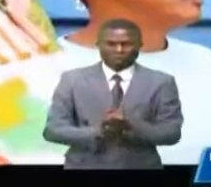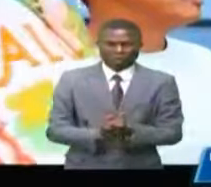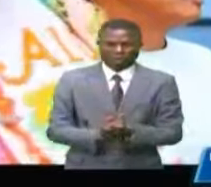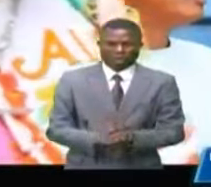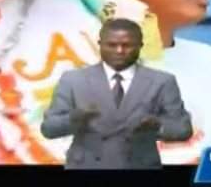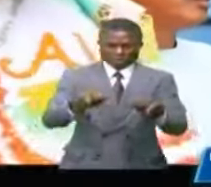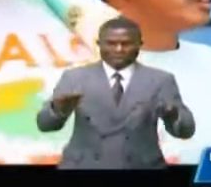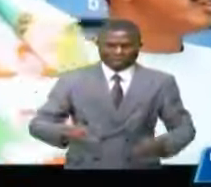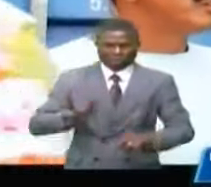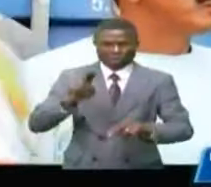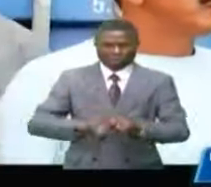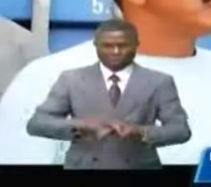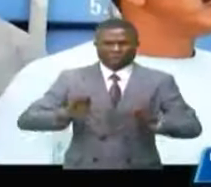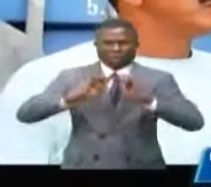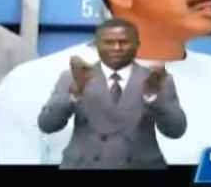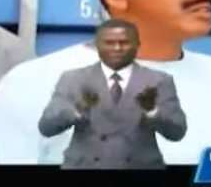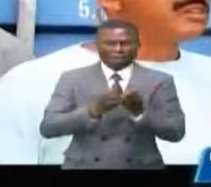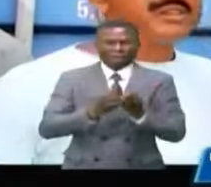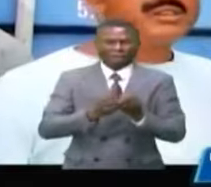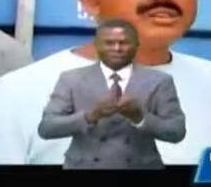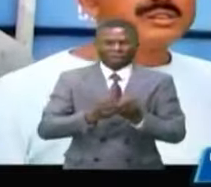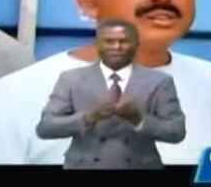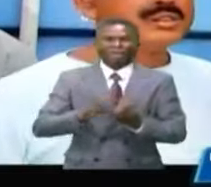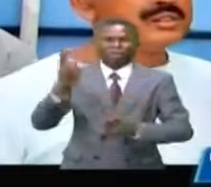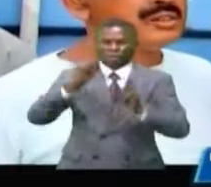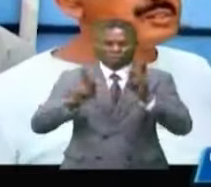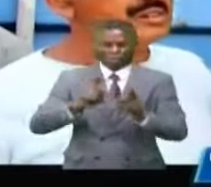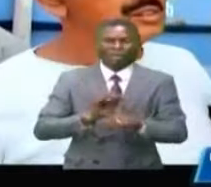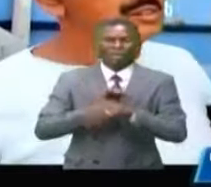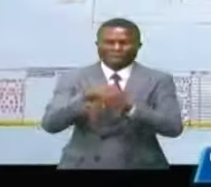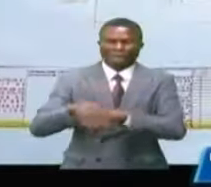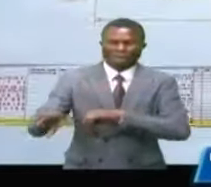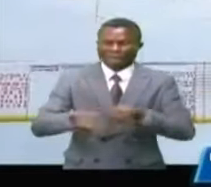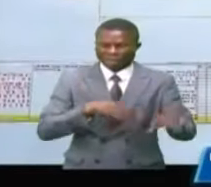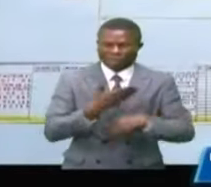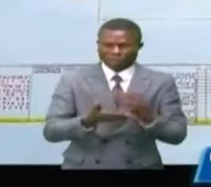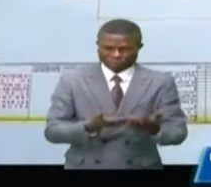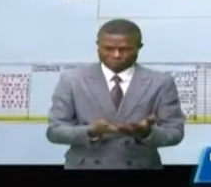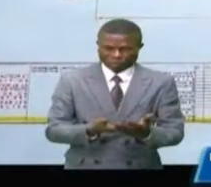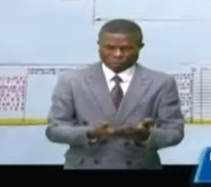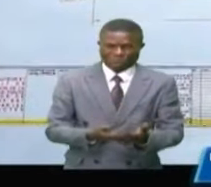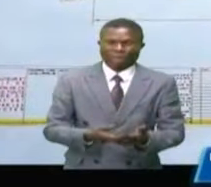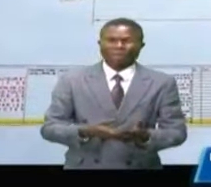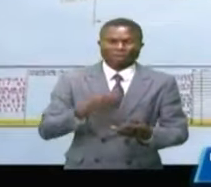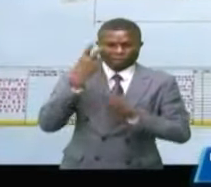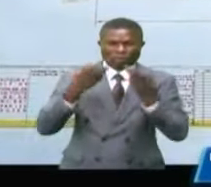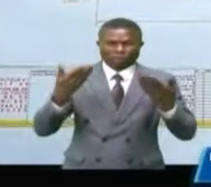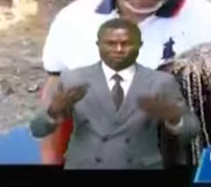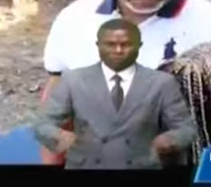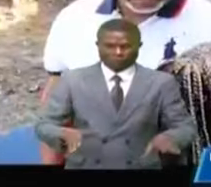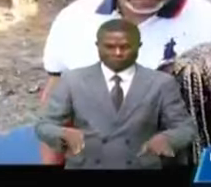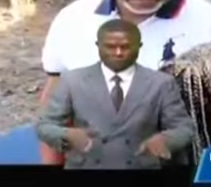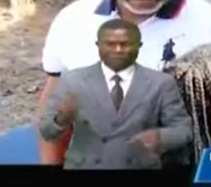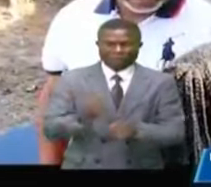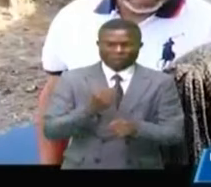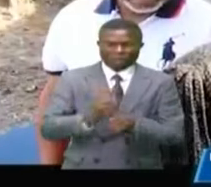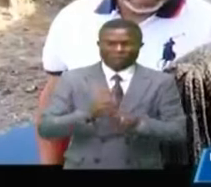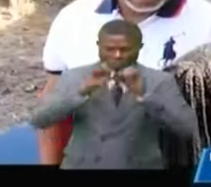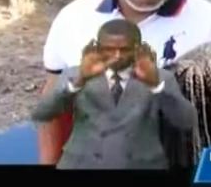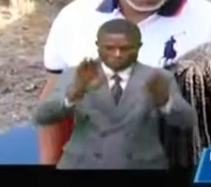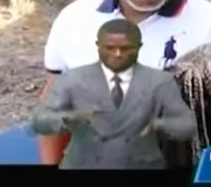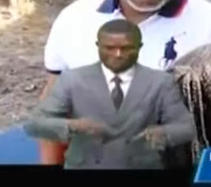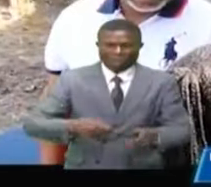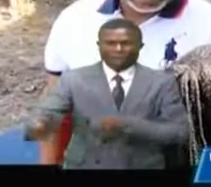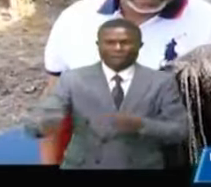parcs, les emprises publiques font partie de ces actions. Nous allons clôturer notre mandat par l'inauguration du